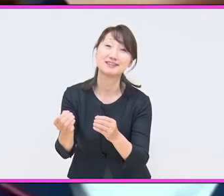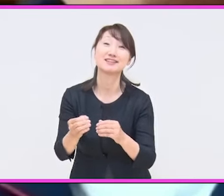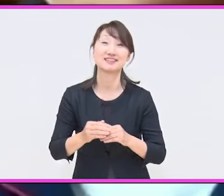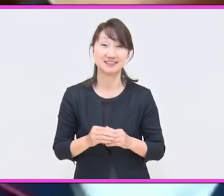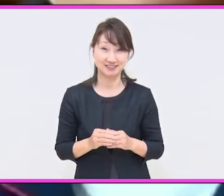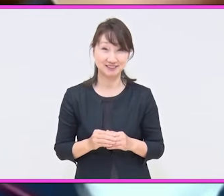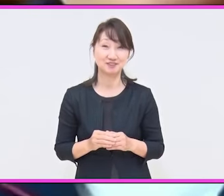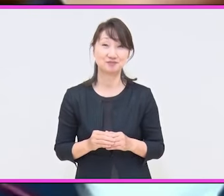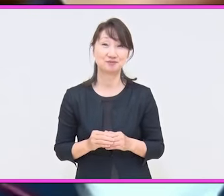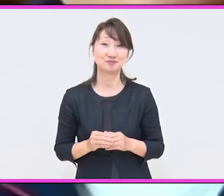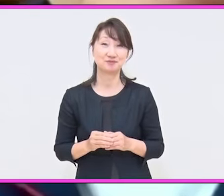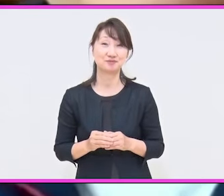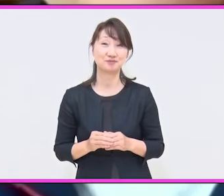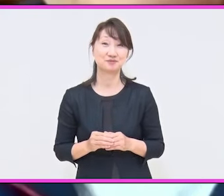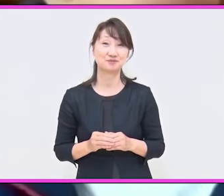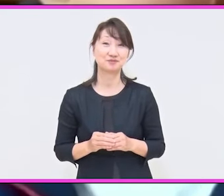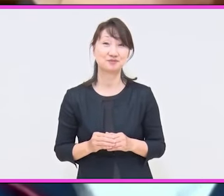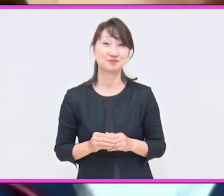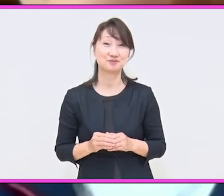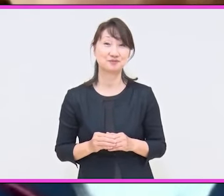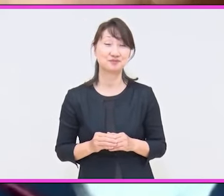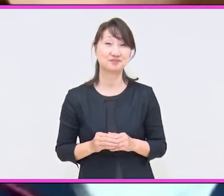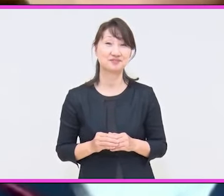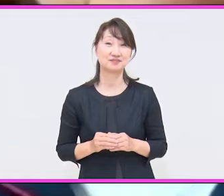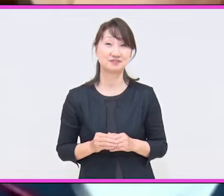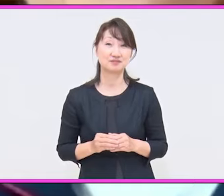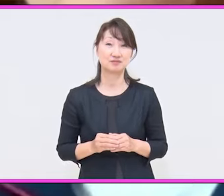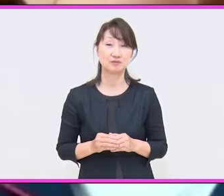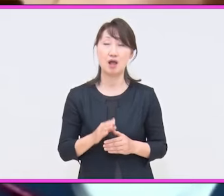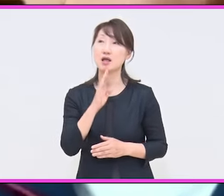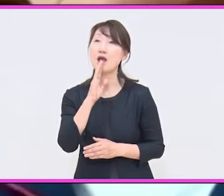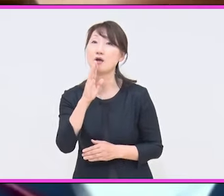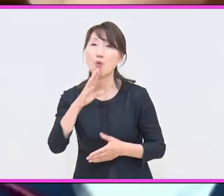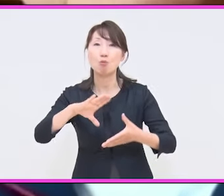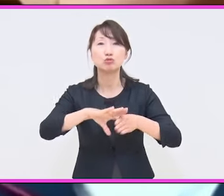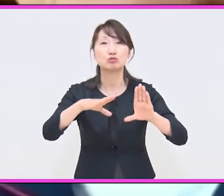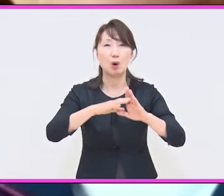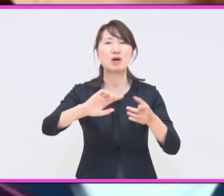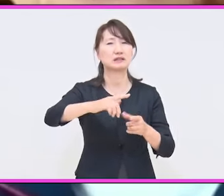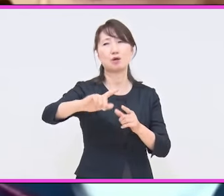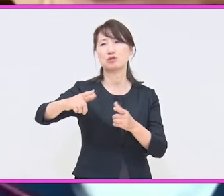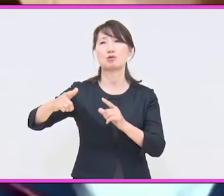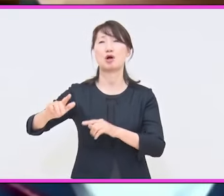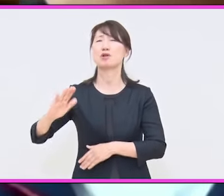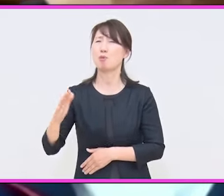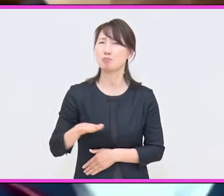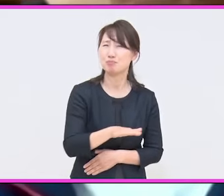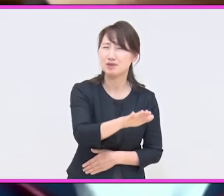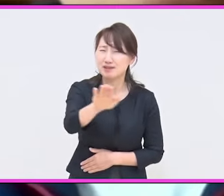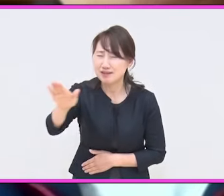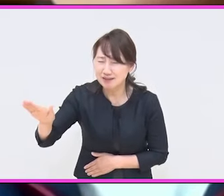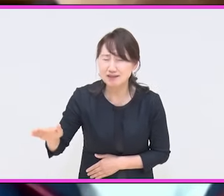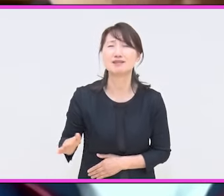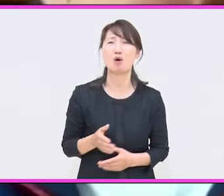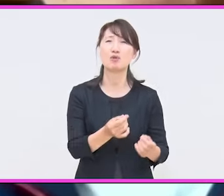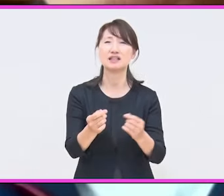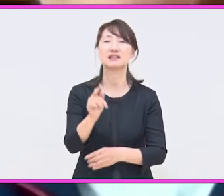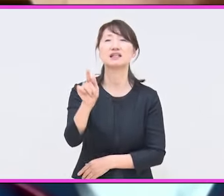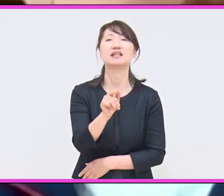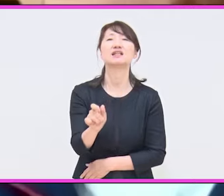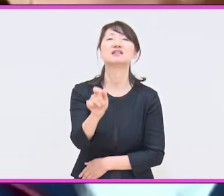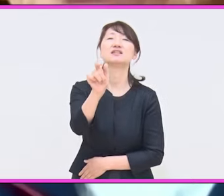pretty much the same. We just have a different language and maybe different cultures, but